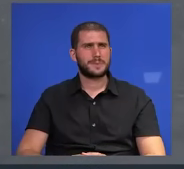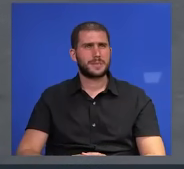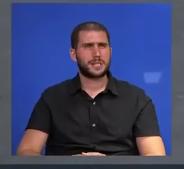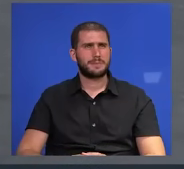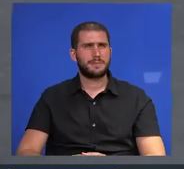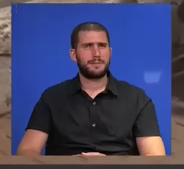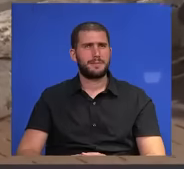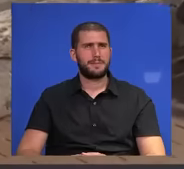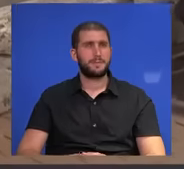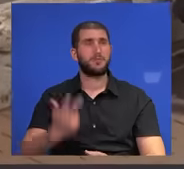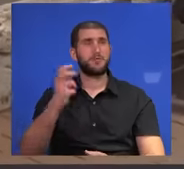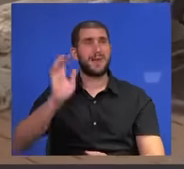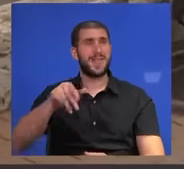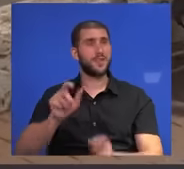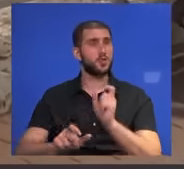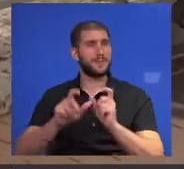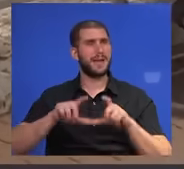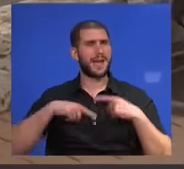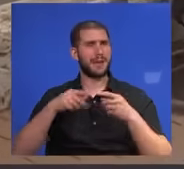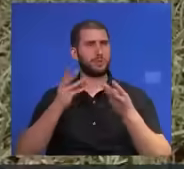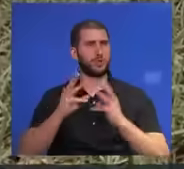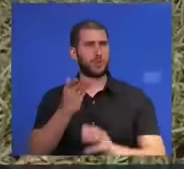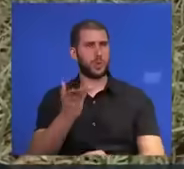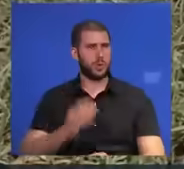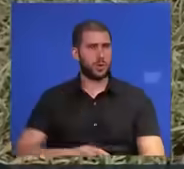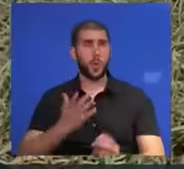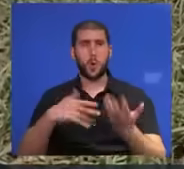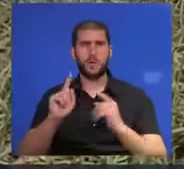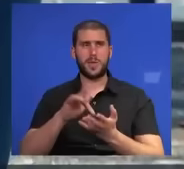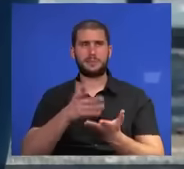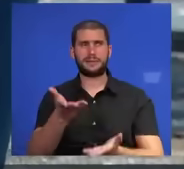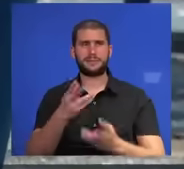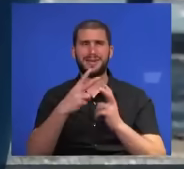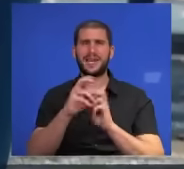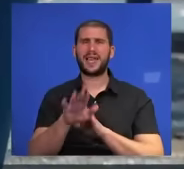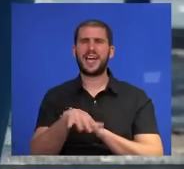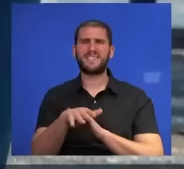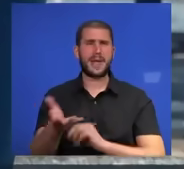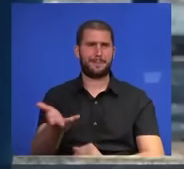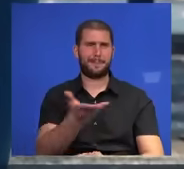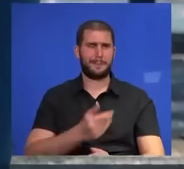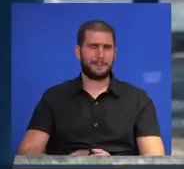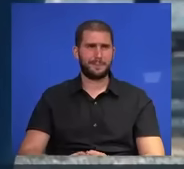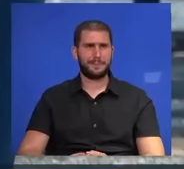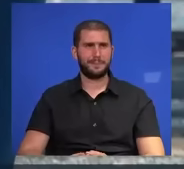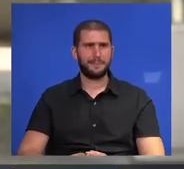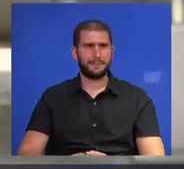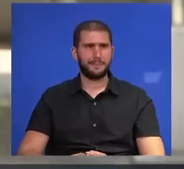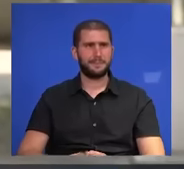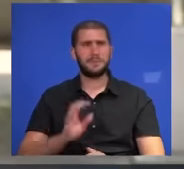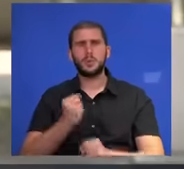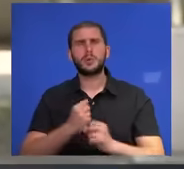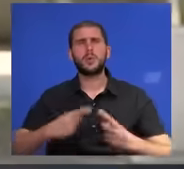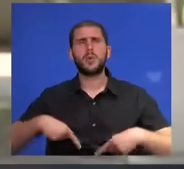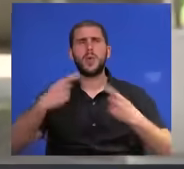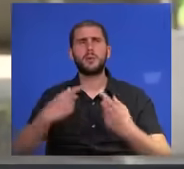כ-30 אלף תושבים חיים בסדרות. רובם לא כאן. עיר רפאים. מה אתה עושה כל היום? אללה,